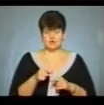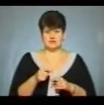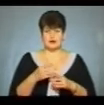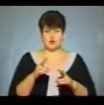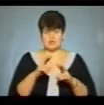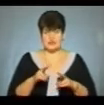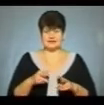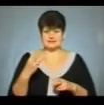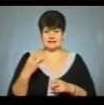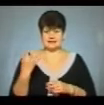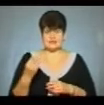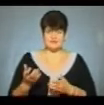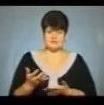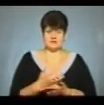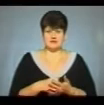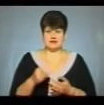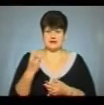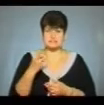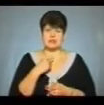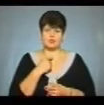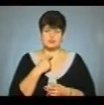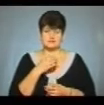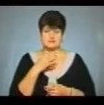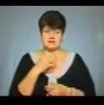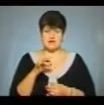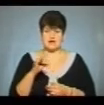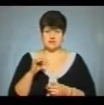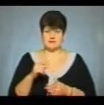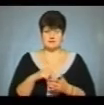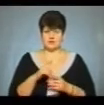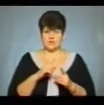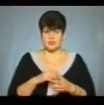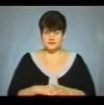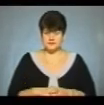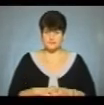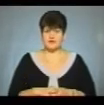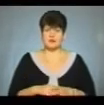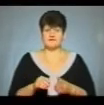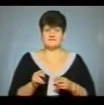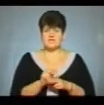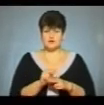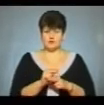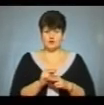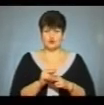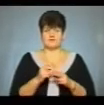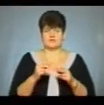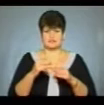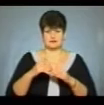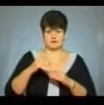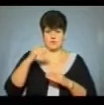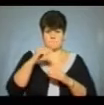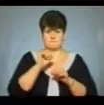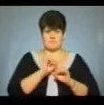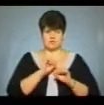30 днів треба зібрати 300 голосів, повідомила речниця міськради Мар'яна Зварич. Зазначу, відремонтований висотний обмежувач руху